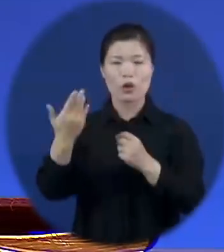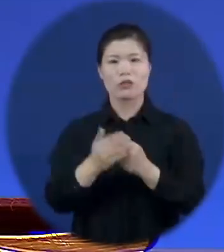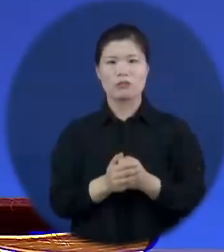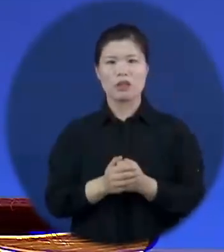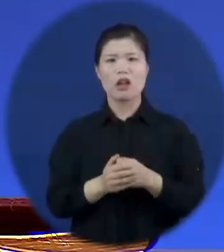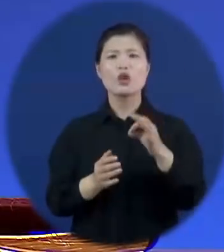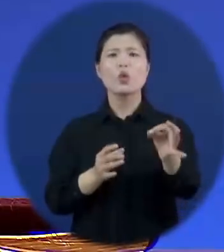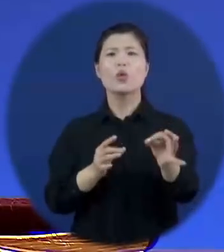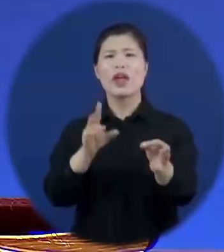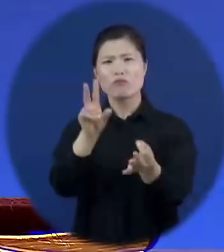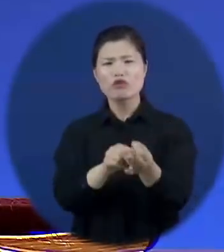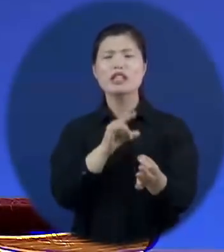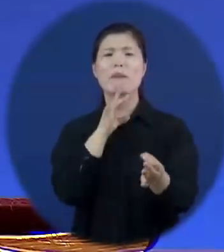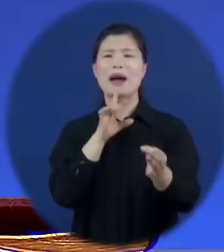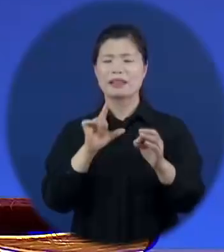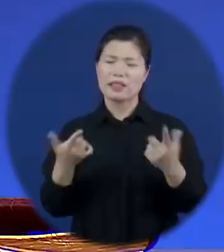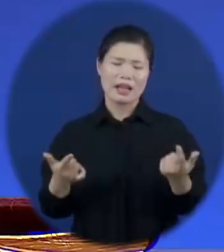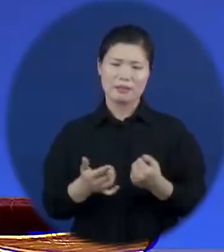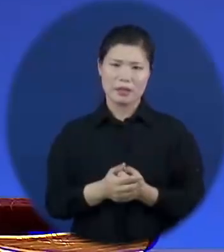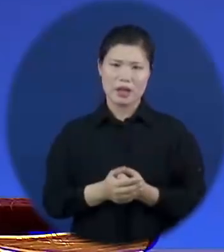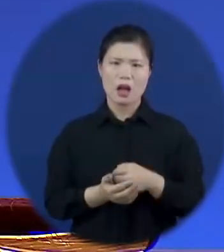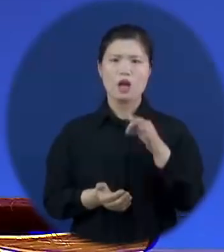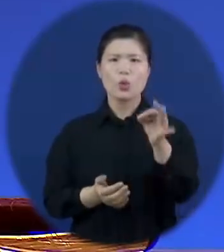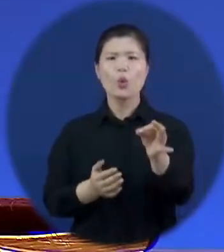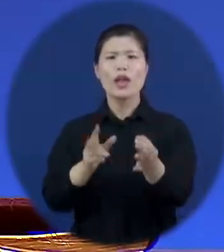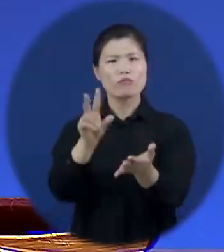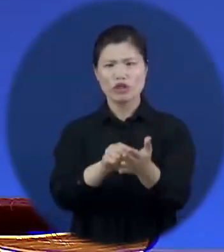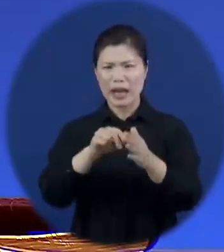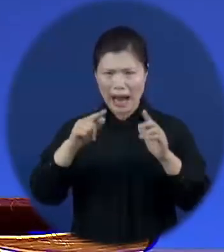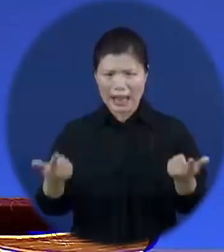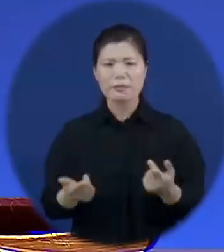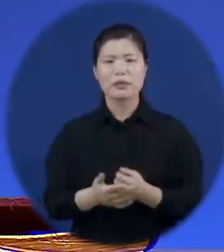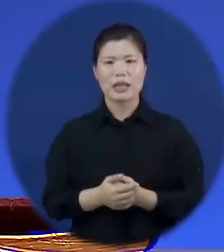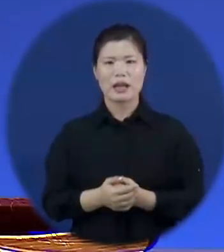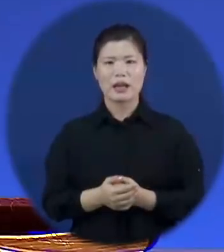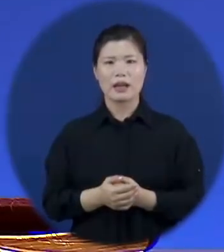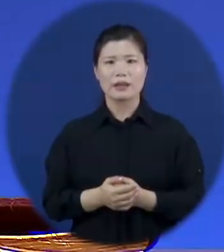돈의 문제가 아닙니다. 돈의 문제가 아니에요.